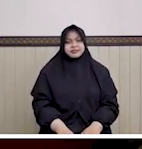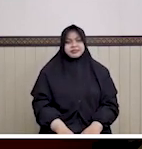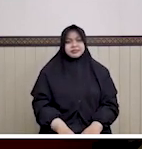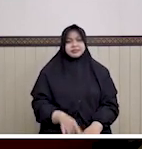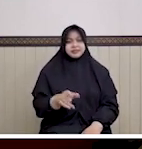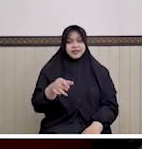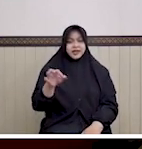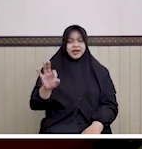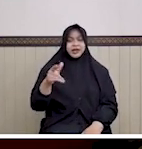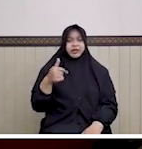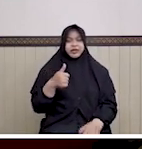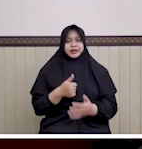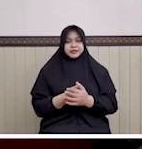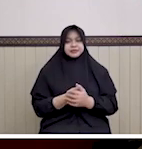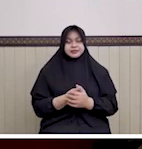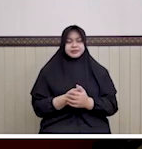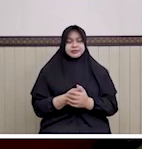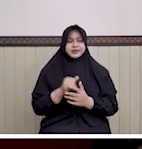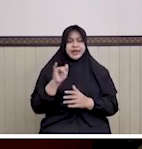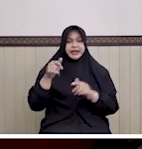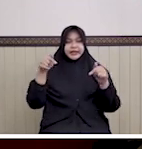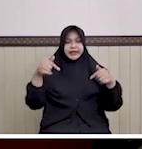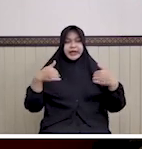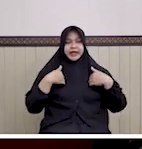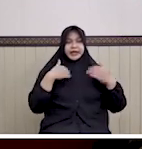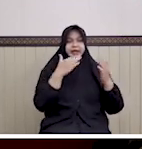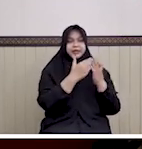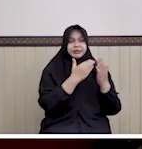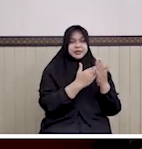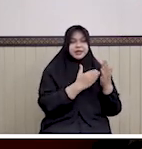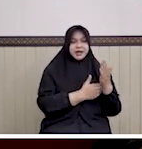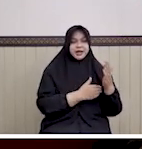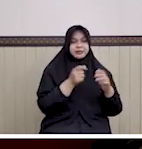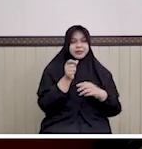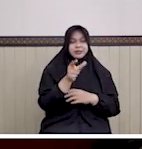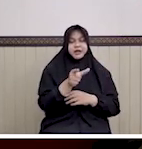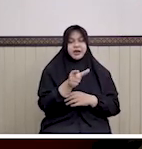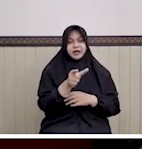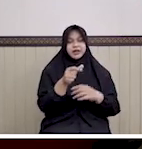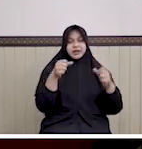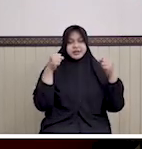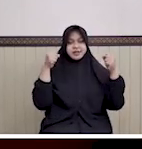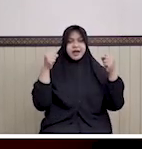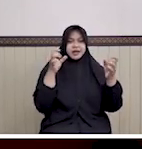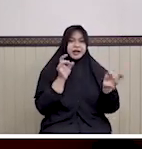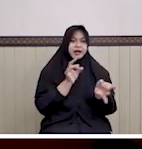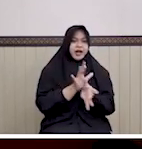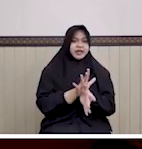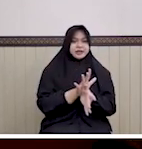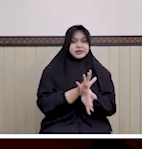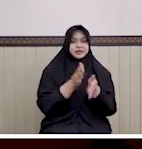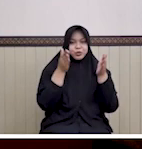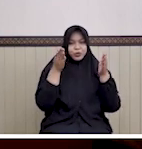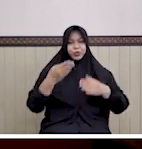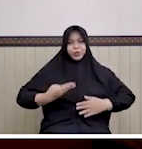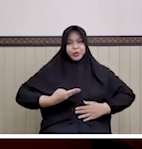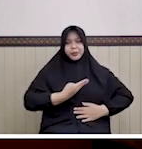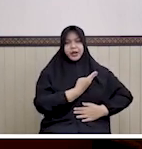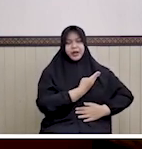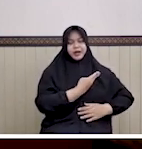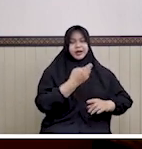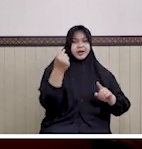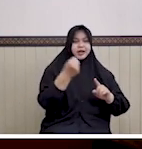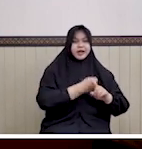Aduh ya Jadi ini ada kebijakan pembiayaan kesehatan gratis bagi korban kekerasan